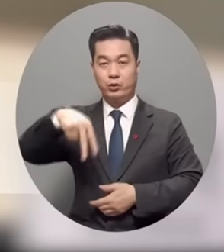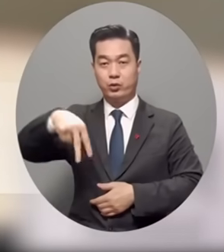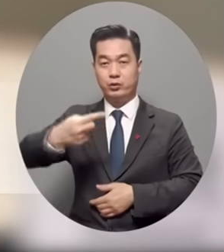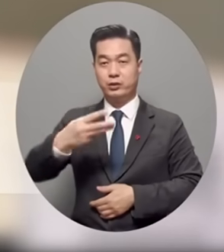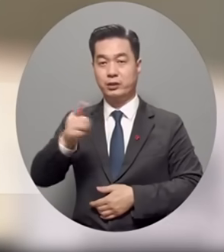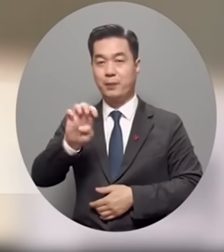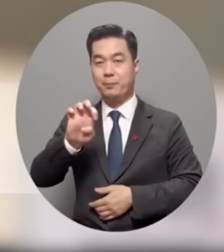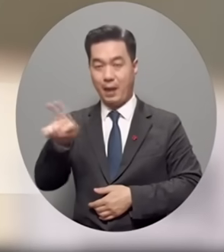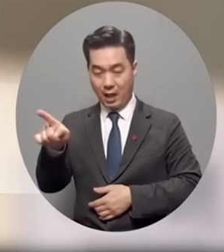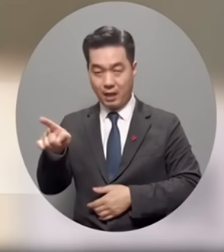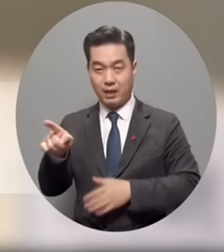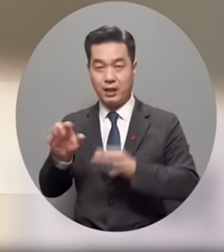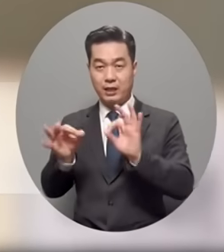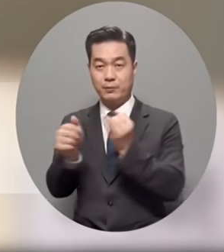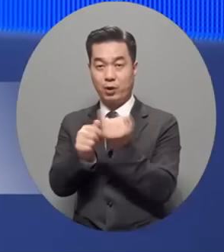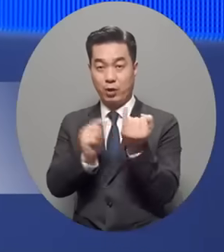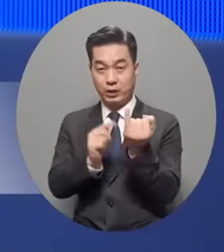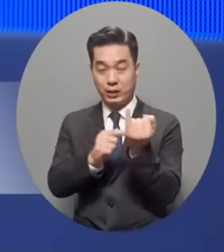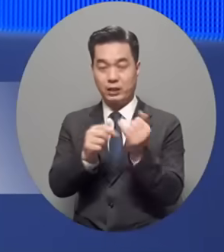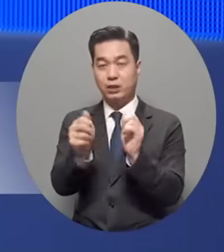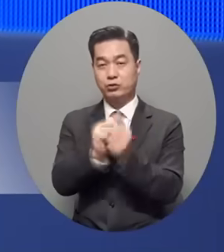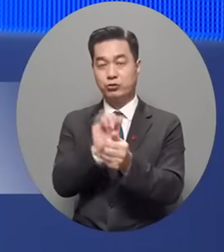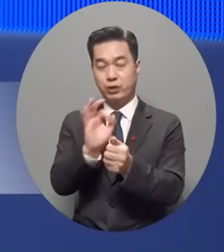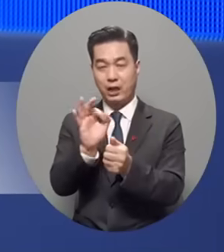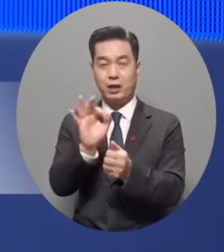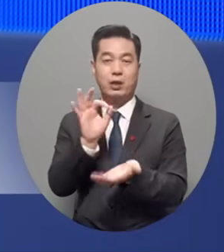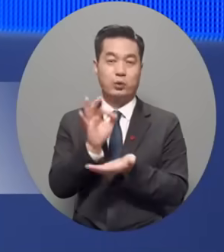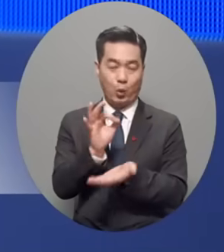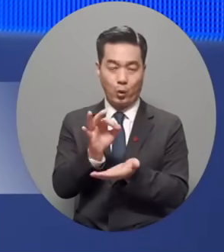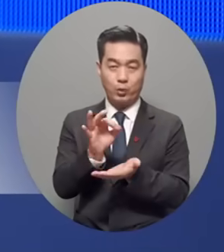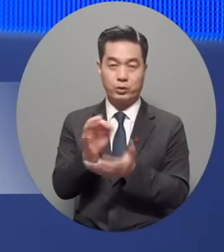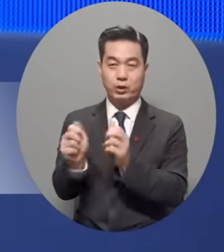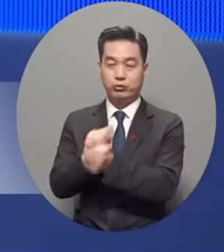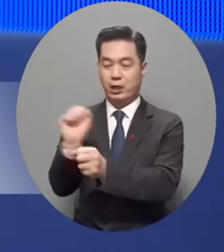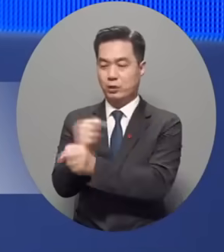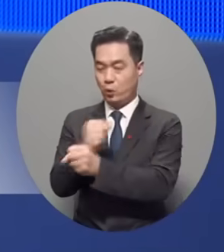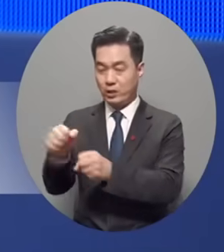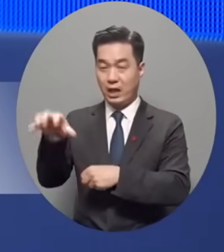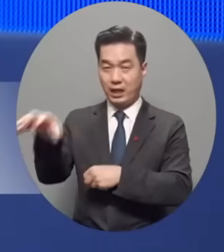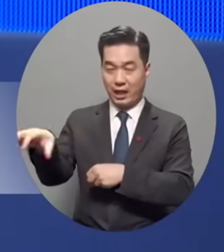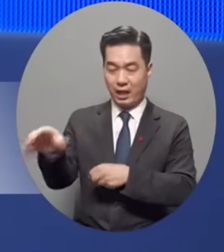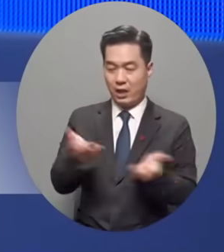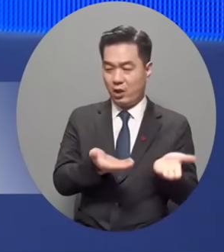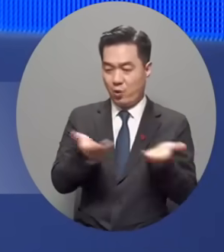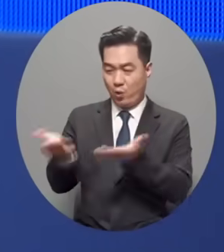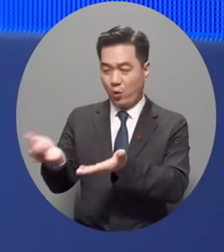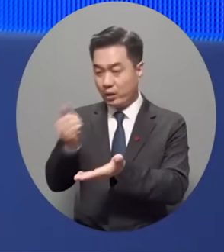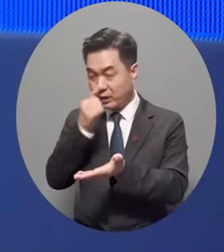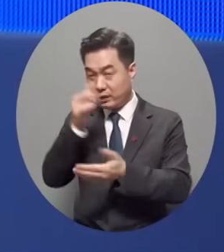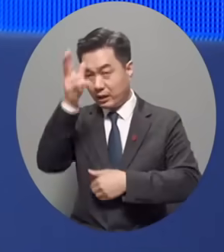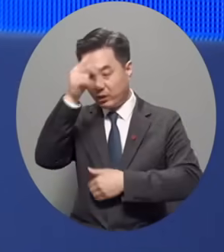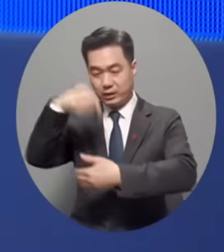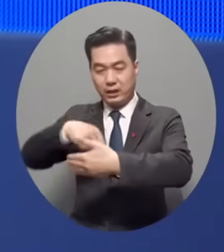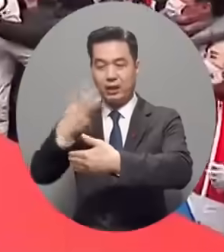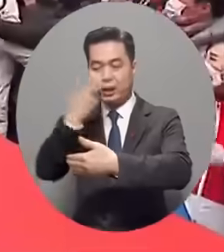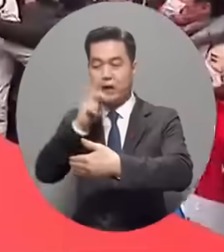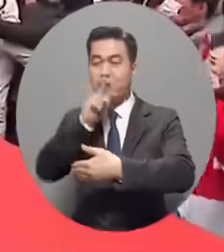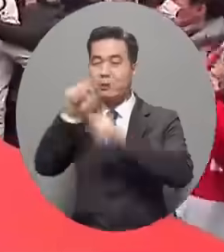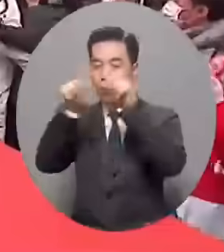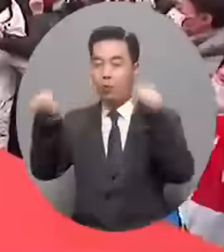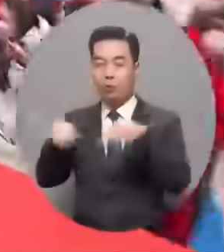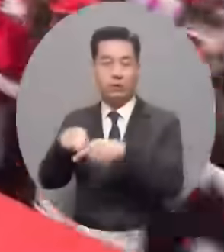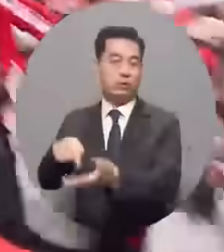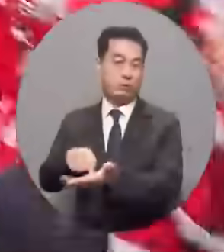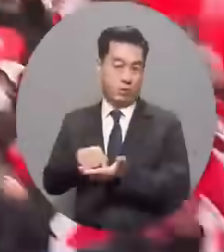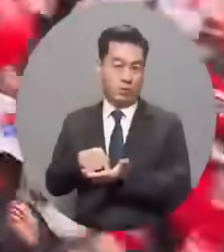김건희 여사의 계좌와 돈이 주가 조작 세력에게 제공됐다는 경찰 내사 보고서를 공개한 겁니다. 문재인